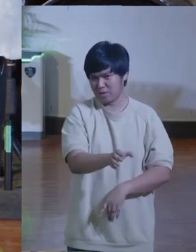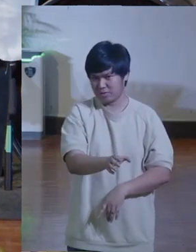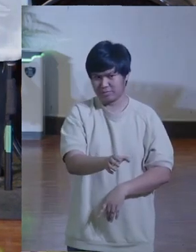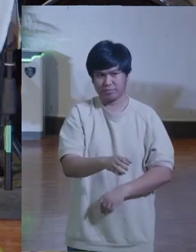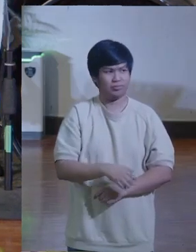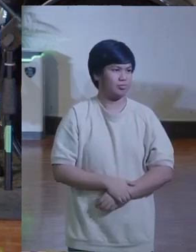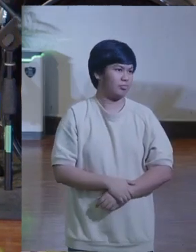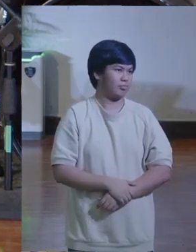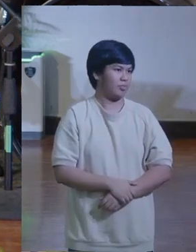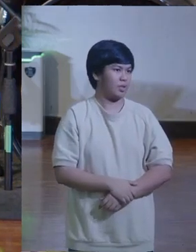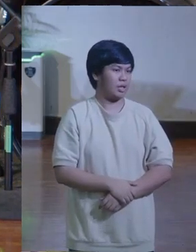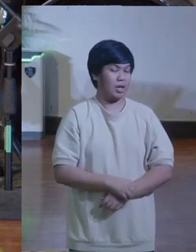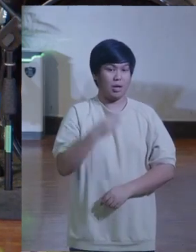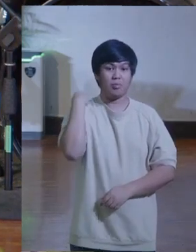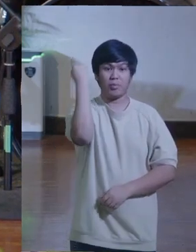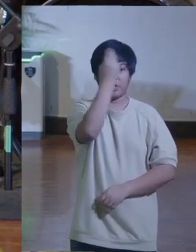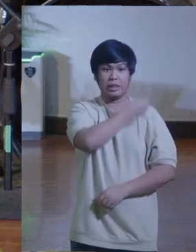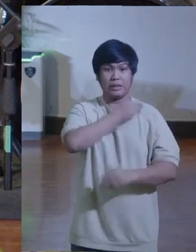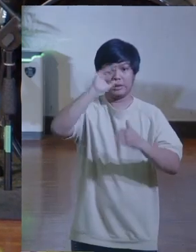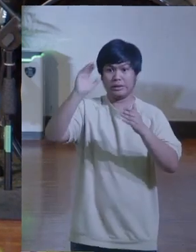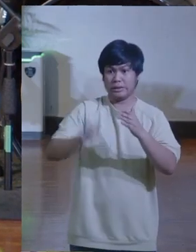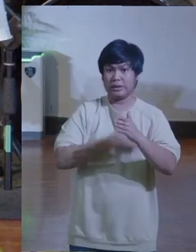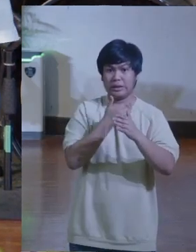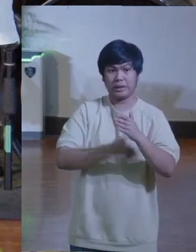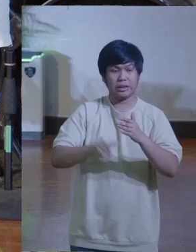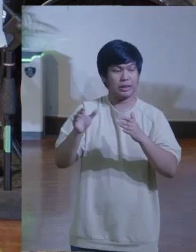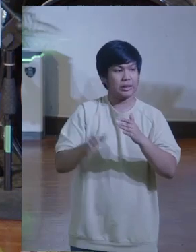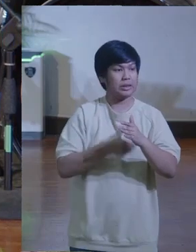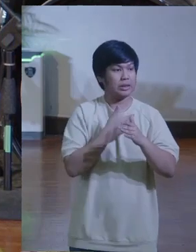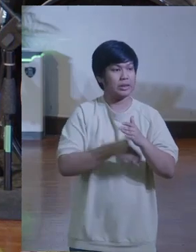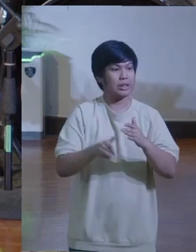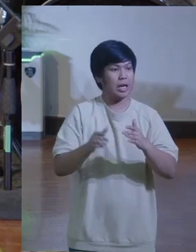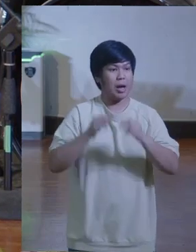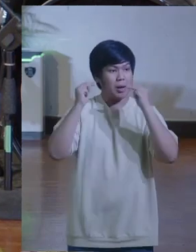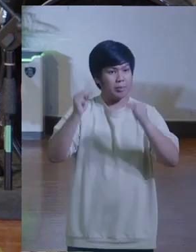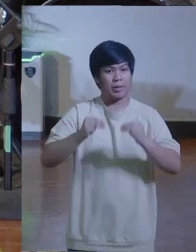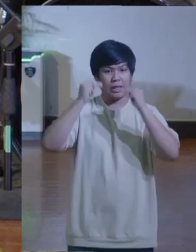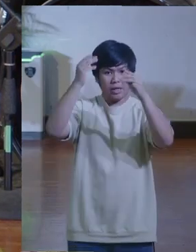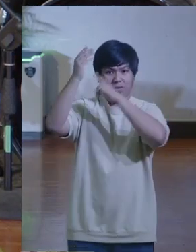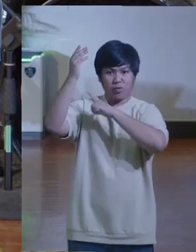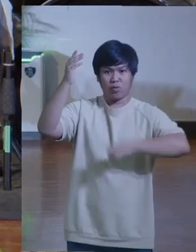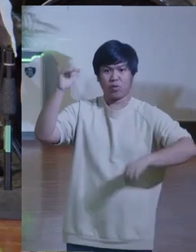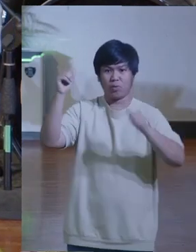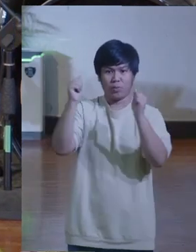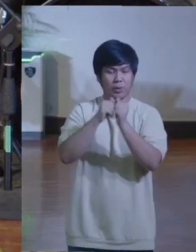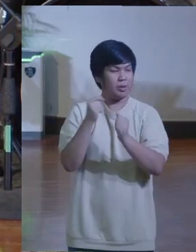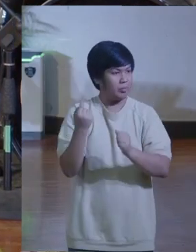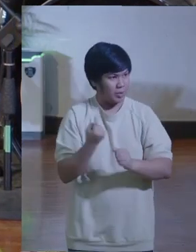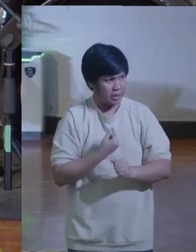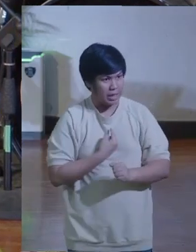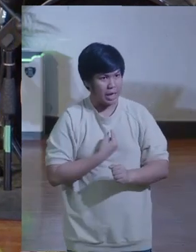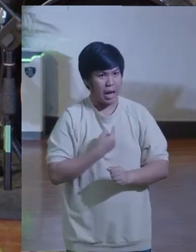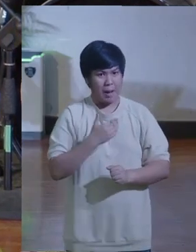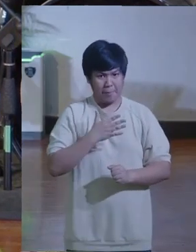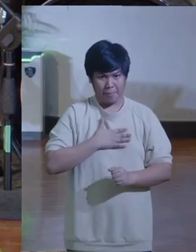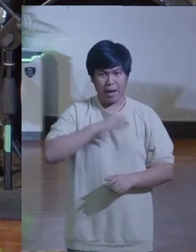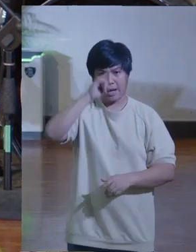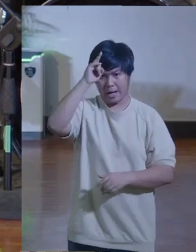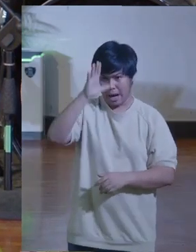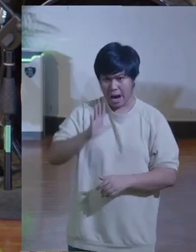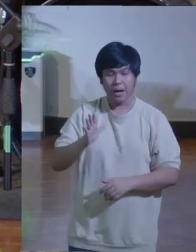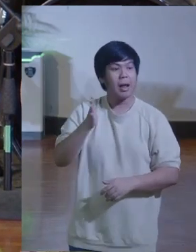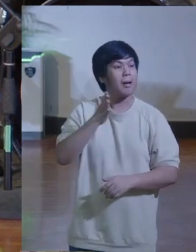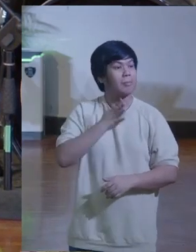umawit ng isang awit sa Panginoon. At sinabi niya, magnify the Lord in me, my God,